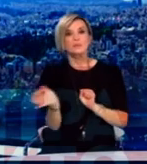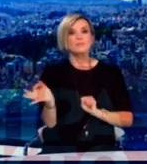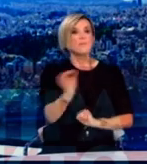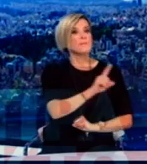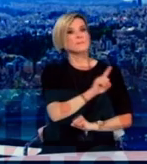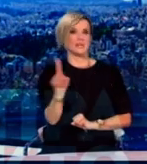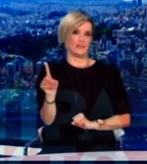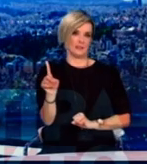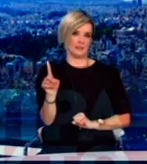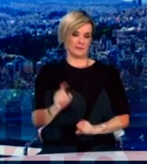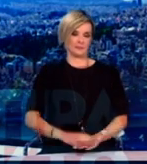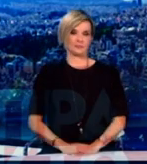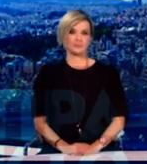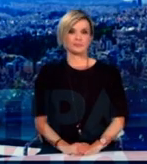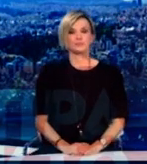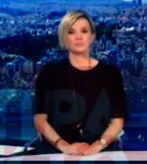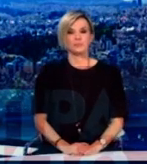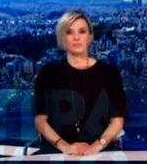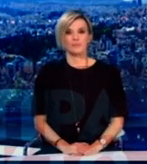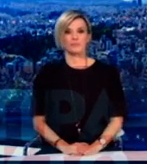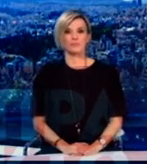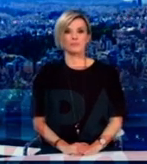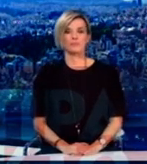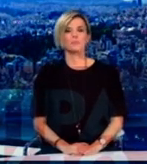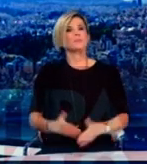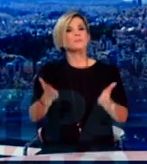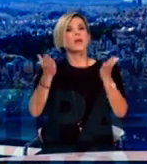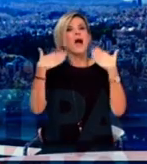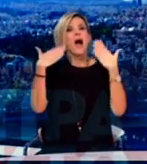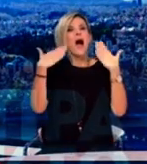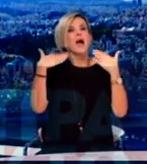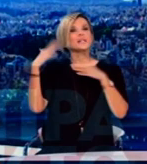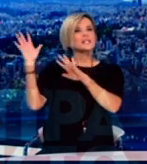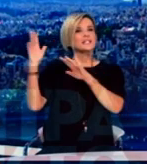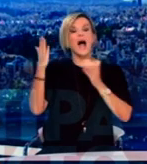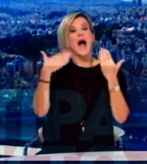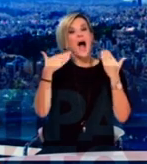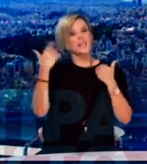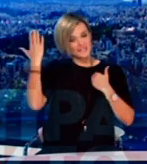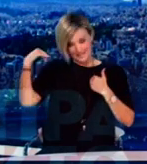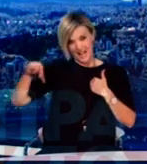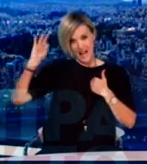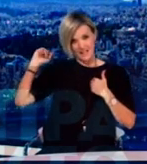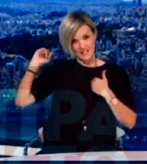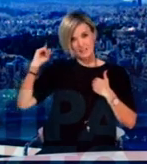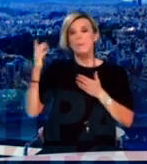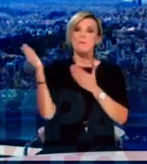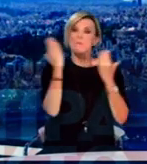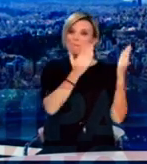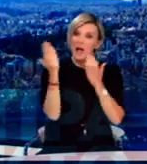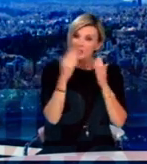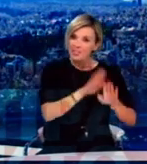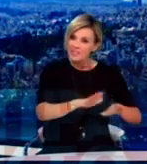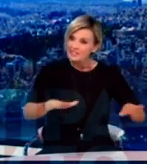προστατευτούμε όλοι. Την άνοιξη, αλλά και από την έναρξη της φετινής σχολικής χρονιάς, οι μαθητές και οι